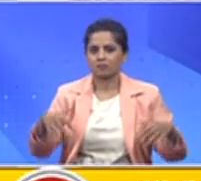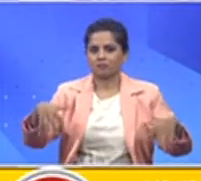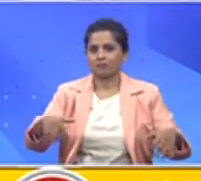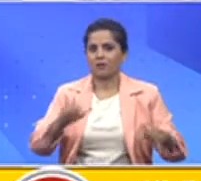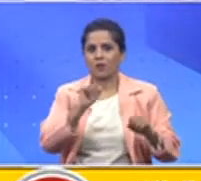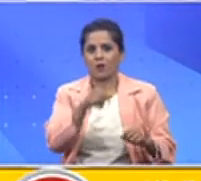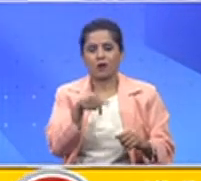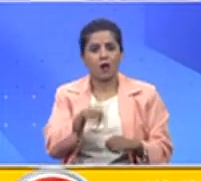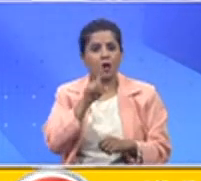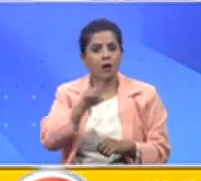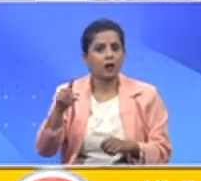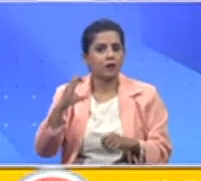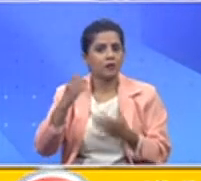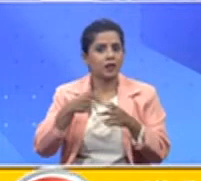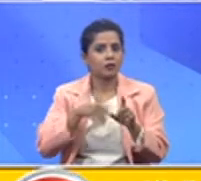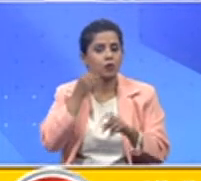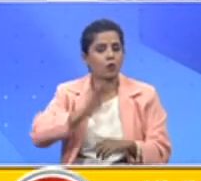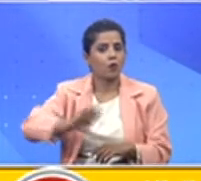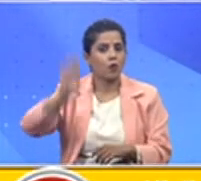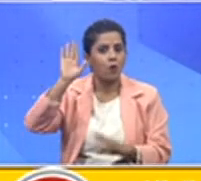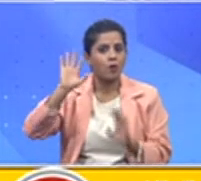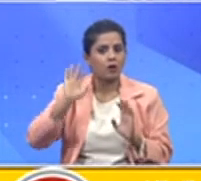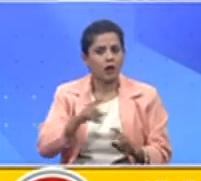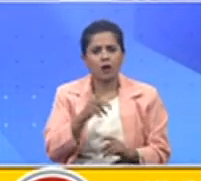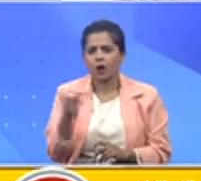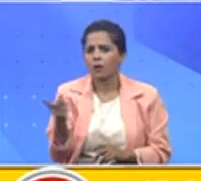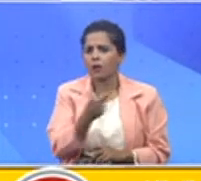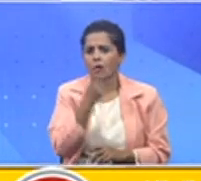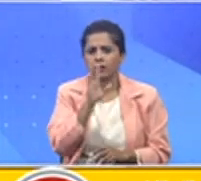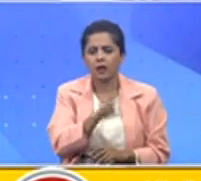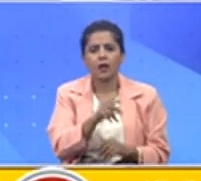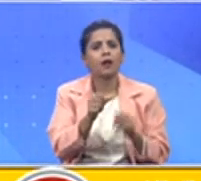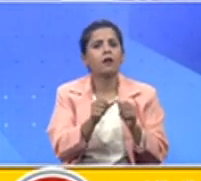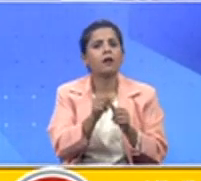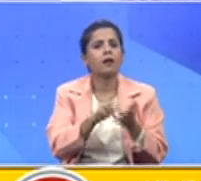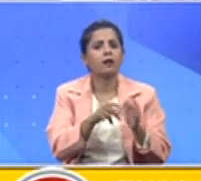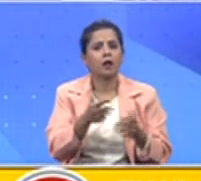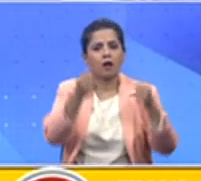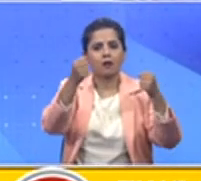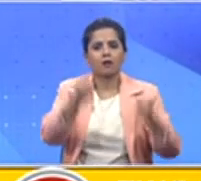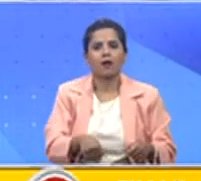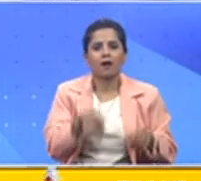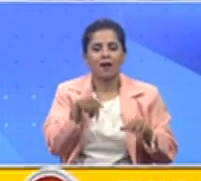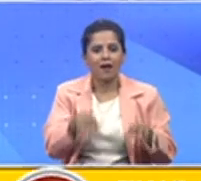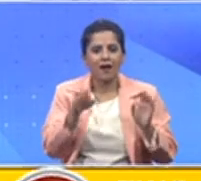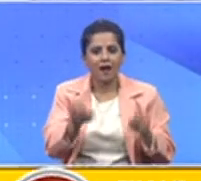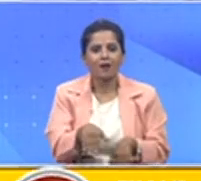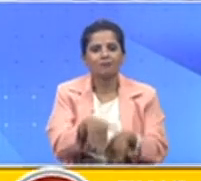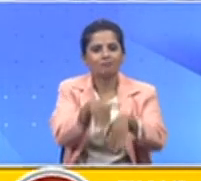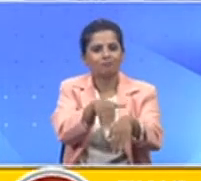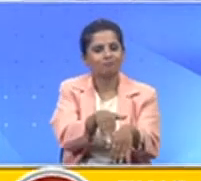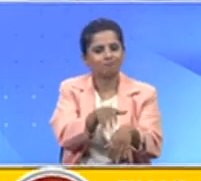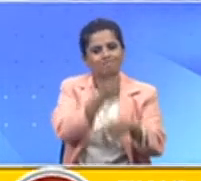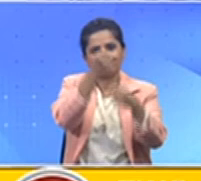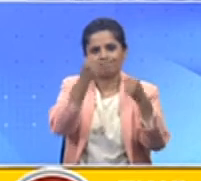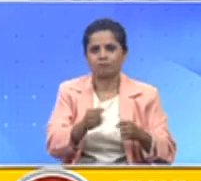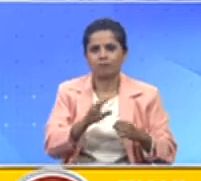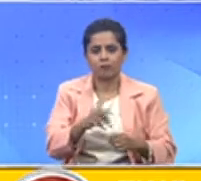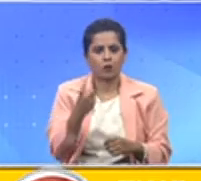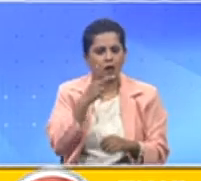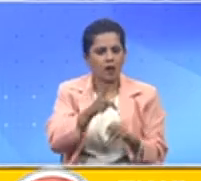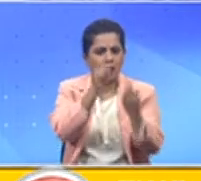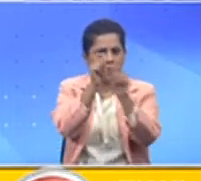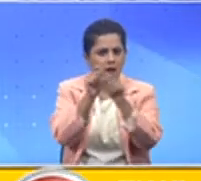सताब्दी की बताई जाती हैं, जिसमें वे दोनों नंदी परासिन हैं, पत्थरों से बनी जैन तिर्थरकरों की दो